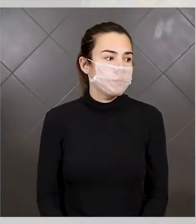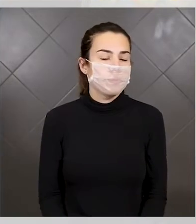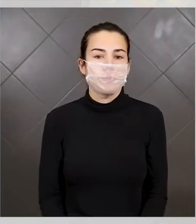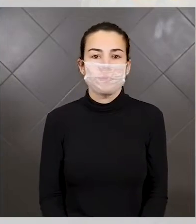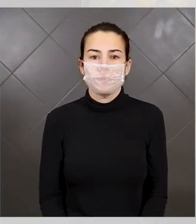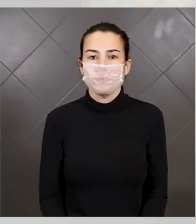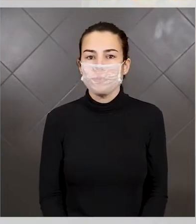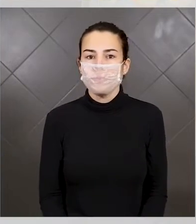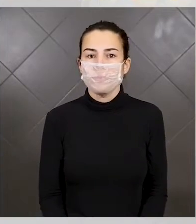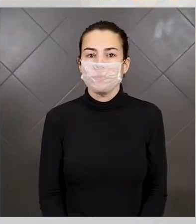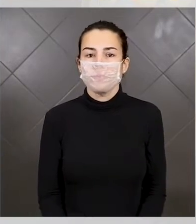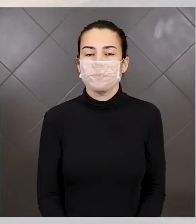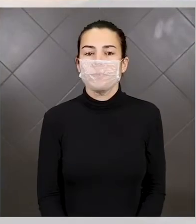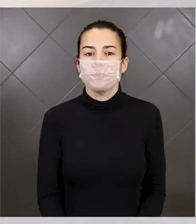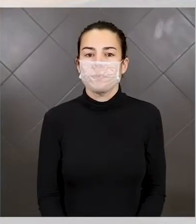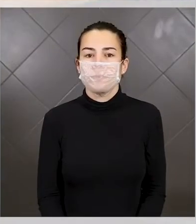Ojo, crema.